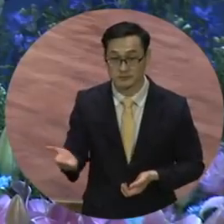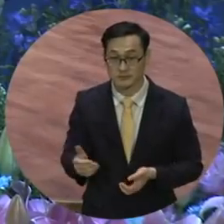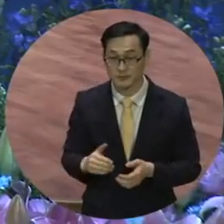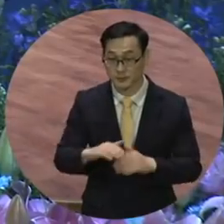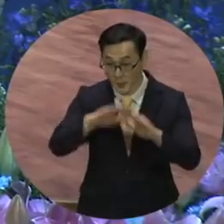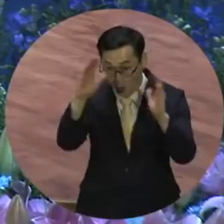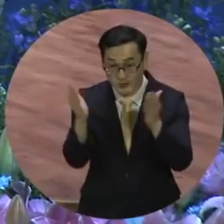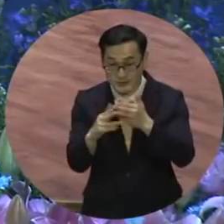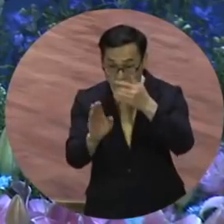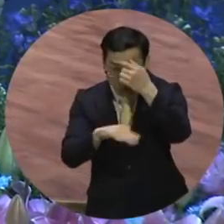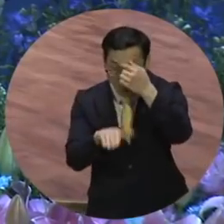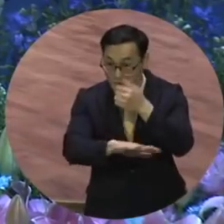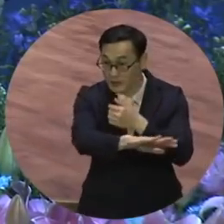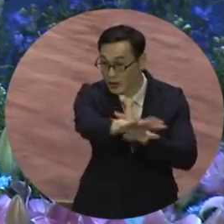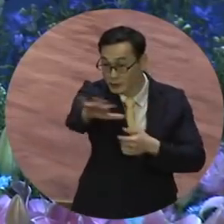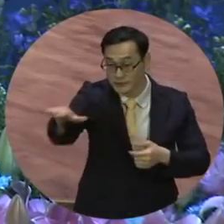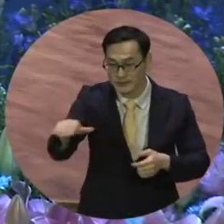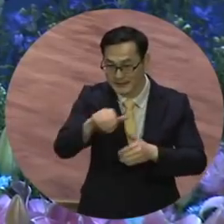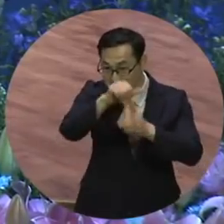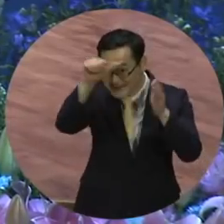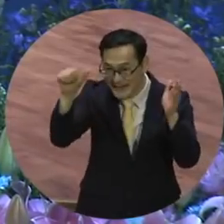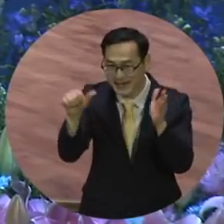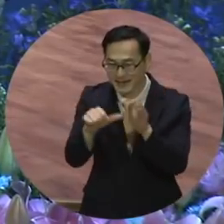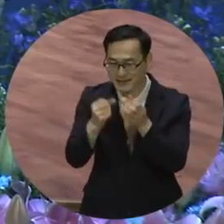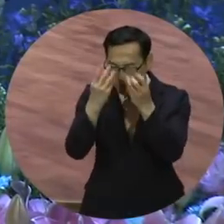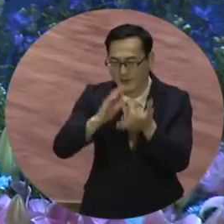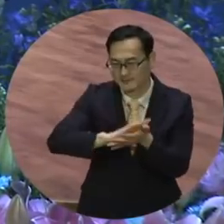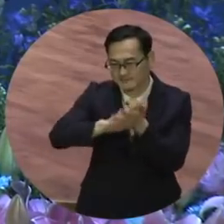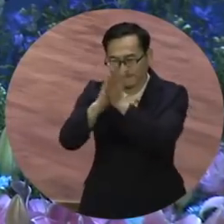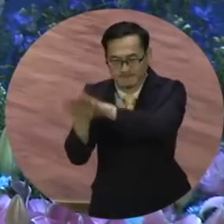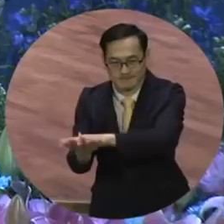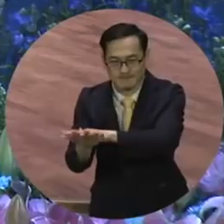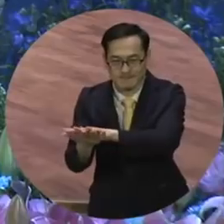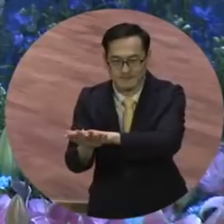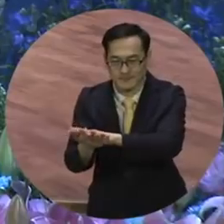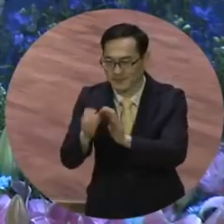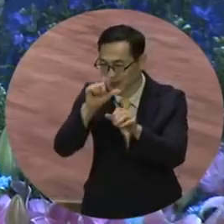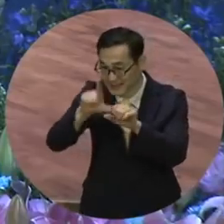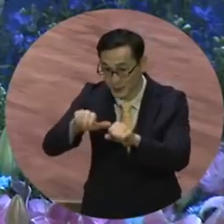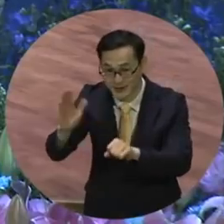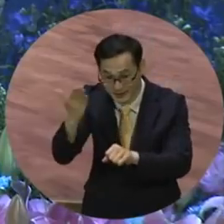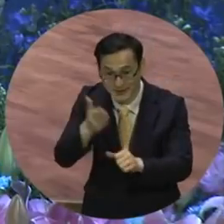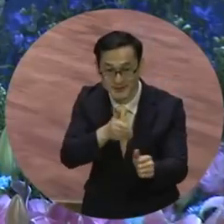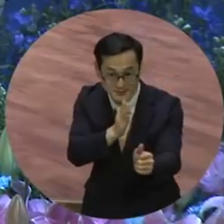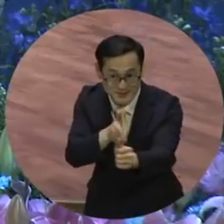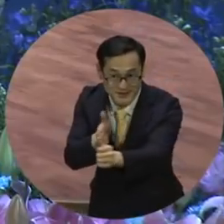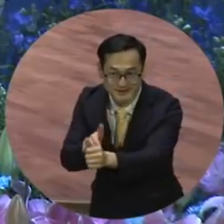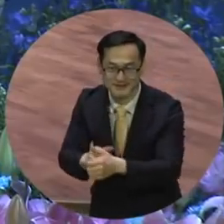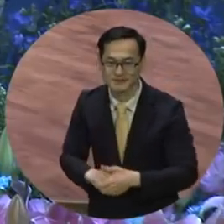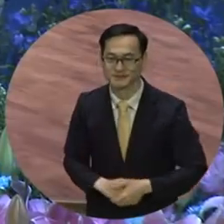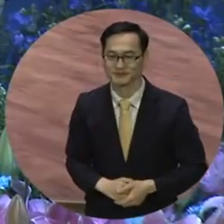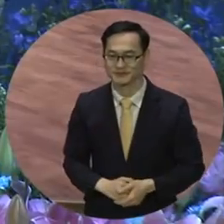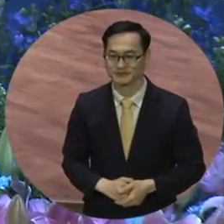모든 성도님들은 인생 전환이 되는 나이를 되기를 주님으로 축복합니다. 자, 오늘 읽은 이 본문은